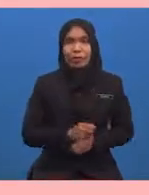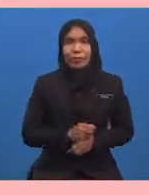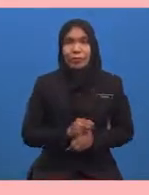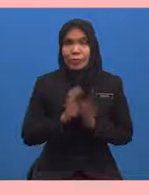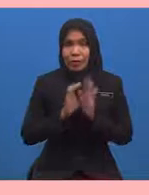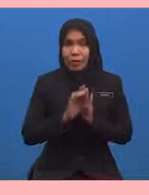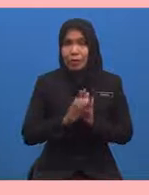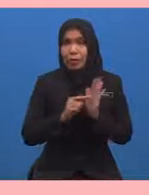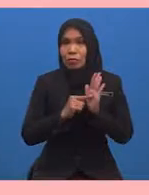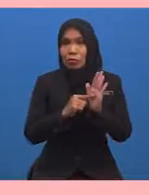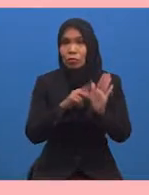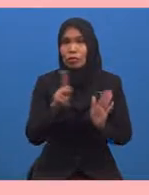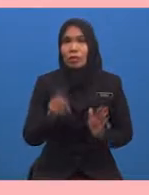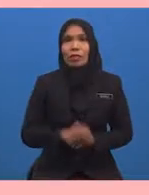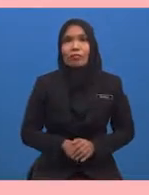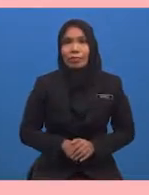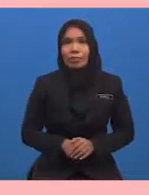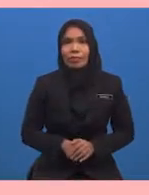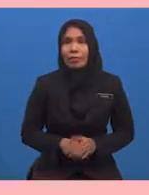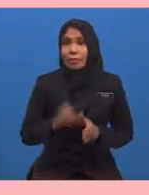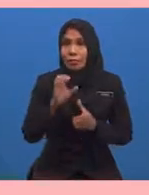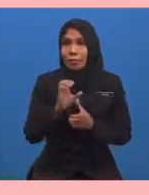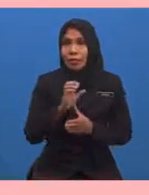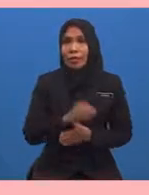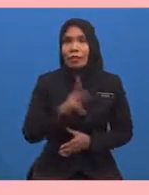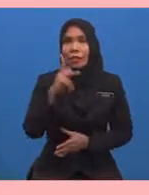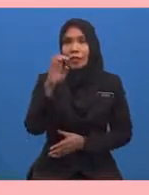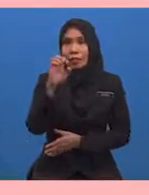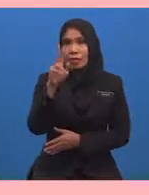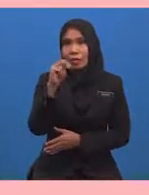Gambar menunjukkan empangan Kenyir di Terengganu.